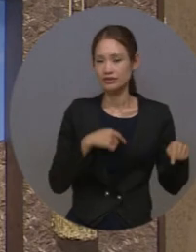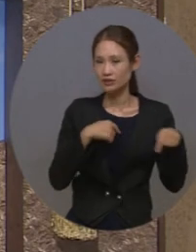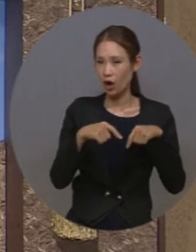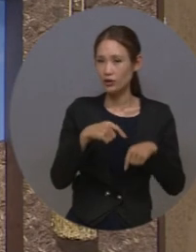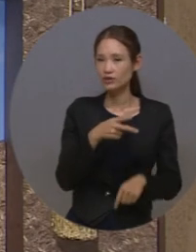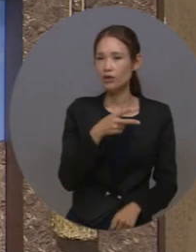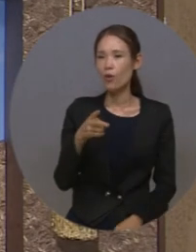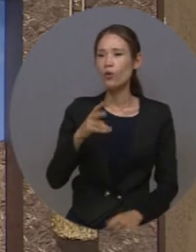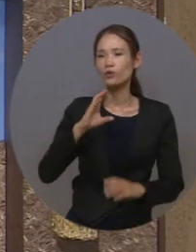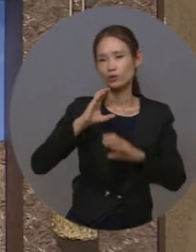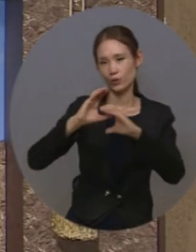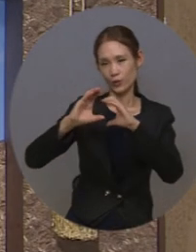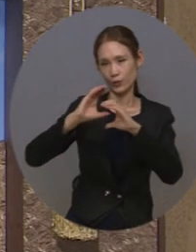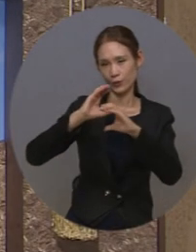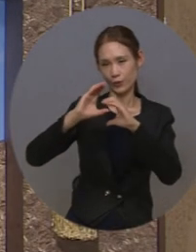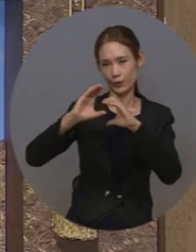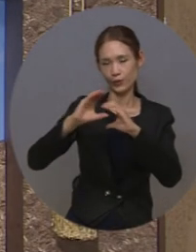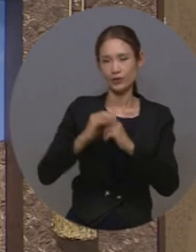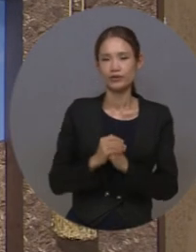정치는 소통이라고 생각합니다.